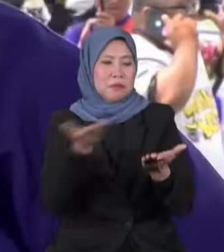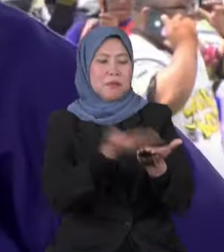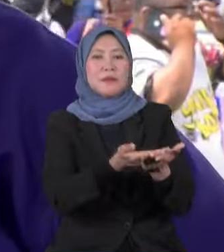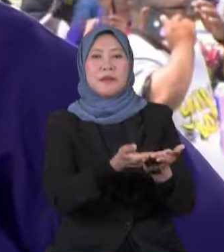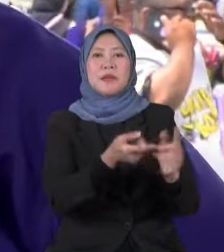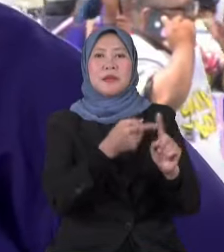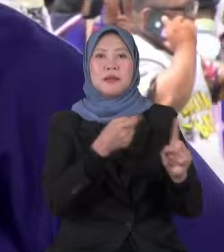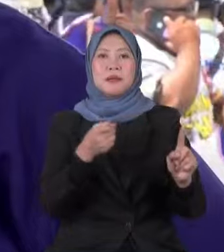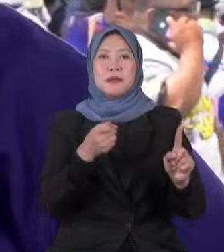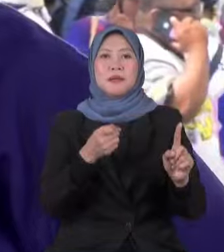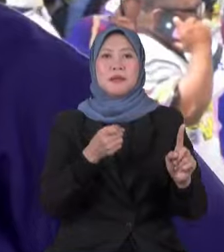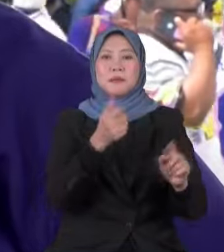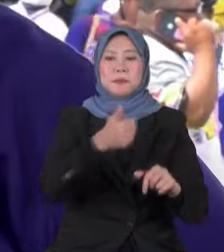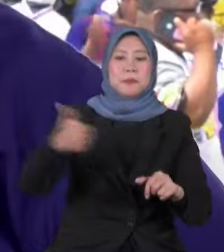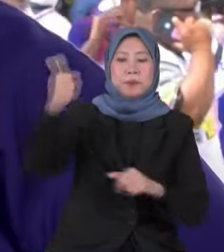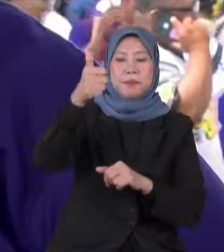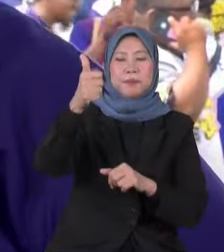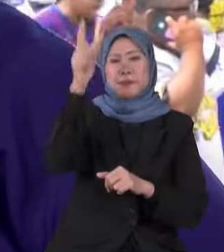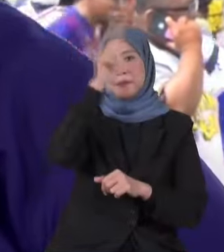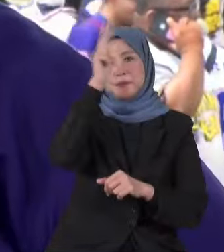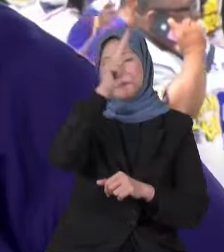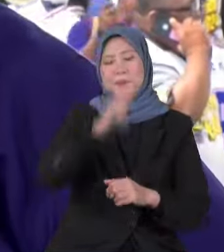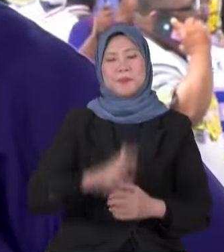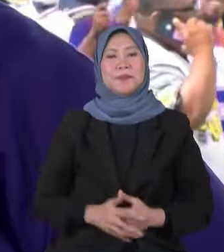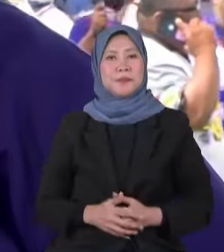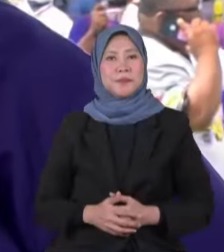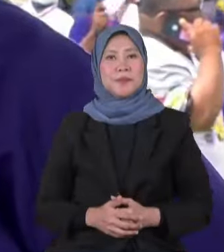didengari oleh pihak kerajaan. Terima kasih.